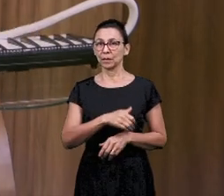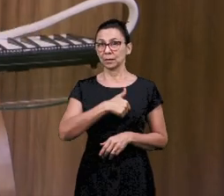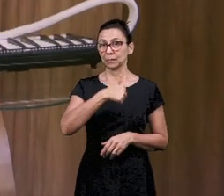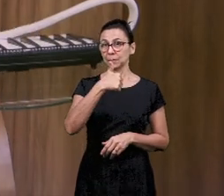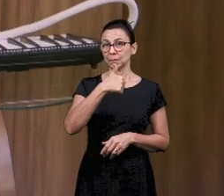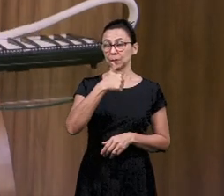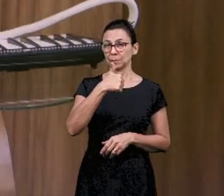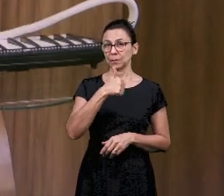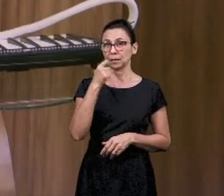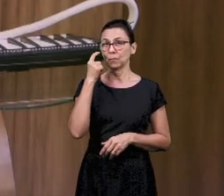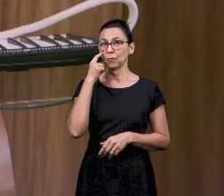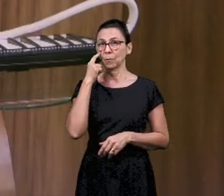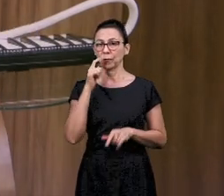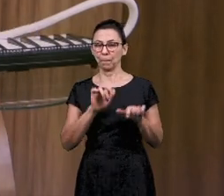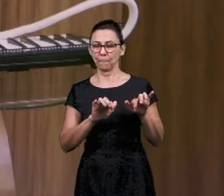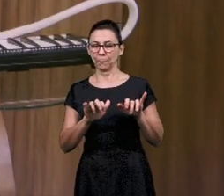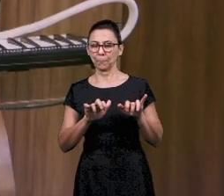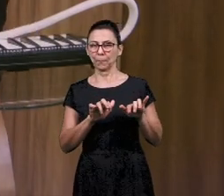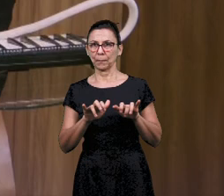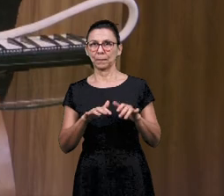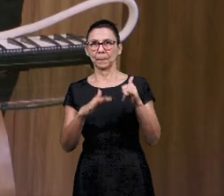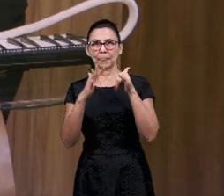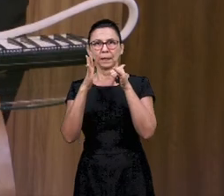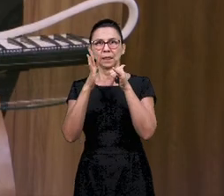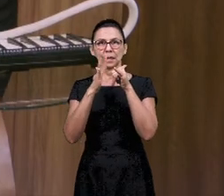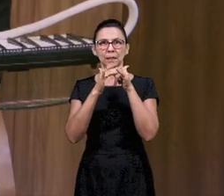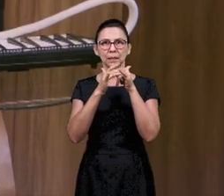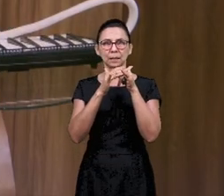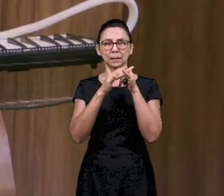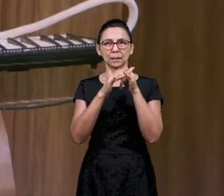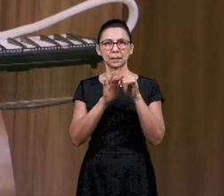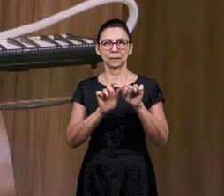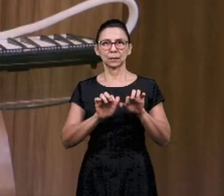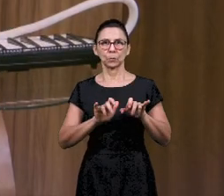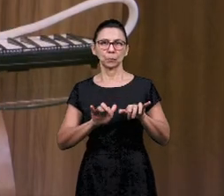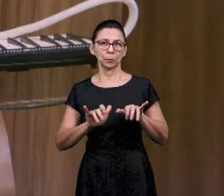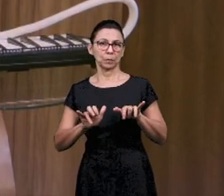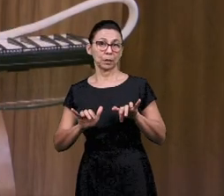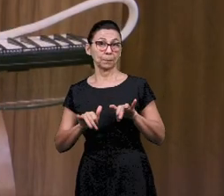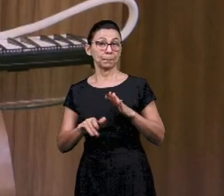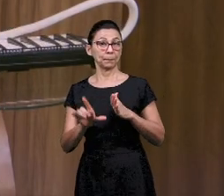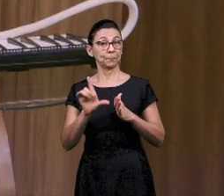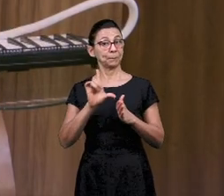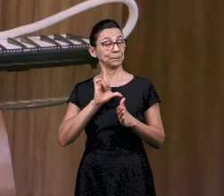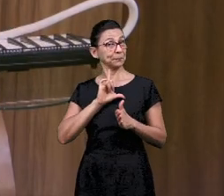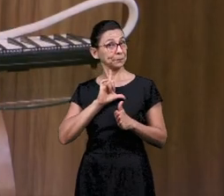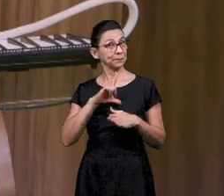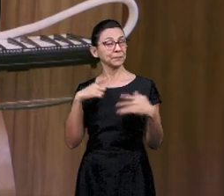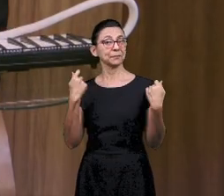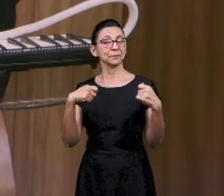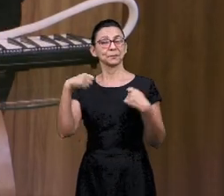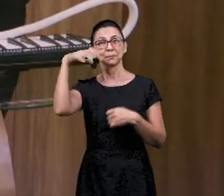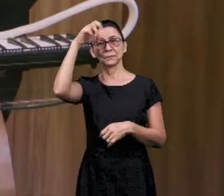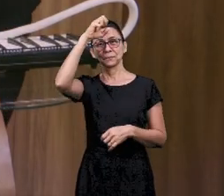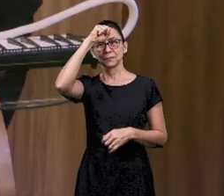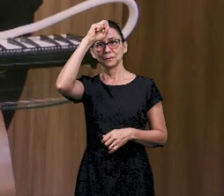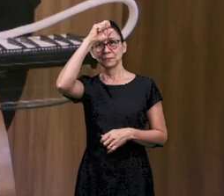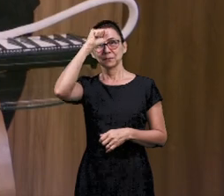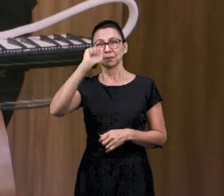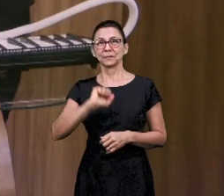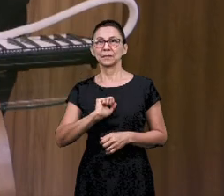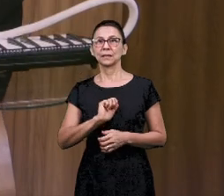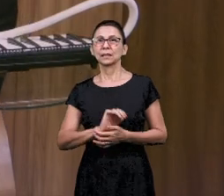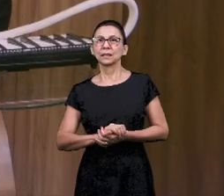instruments qui ont un clavier, la scalette, la mélodica, le piano, mais avant, nous devons